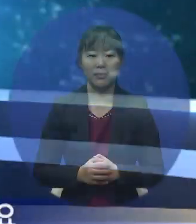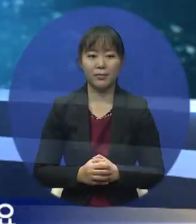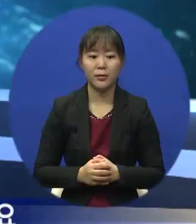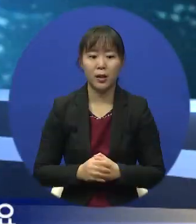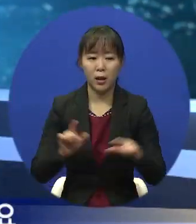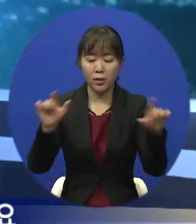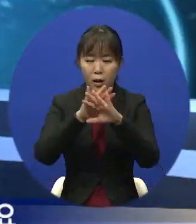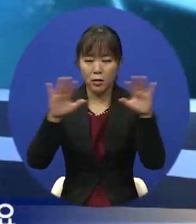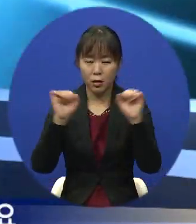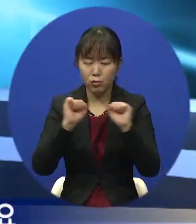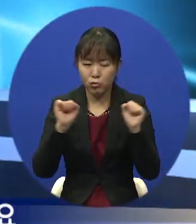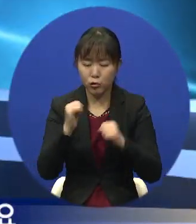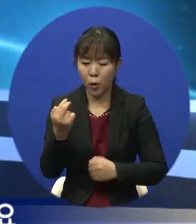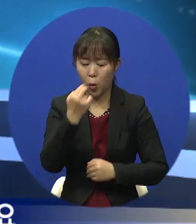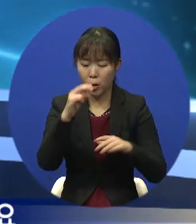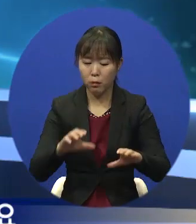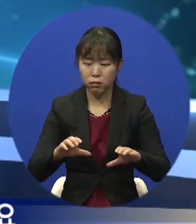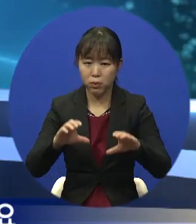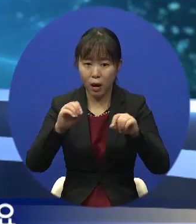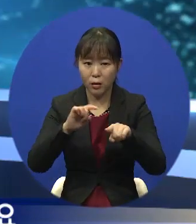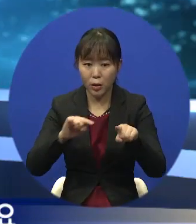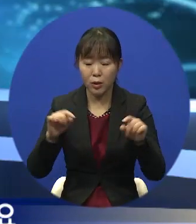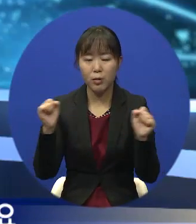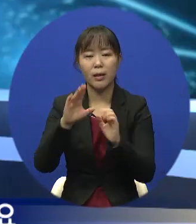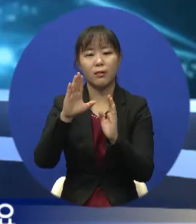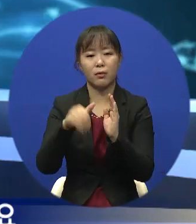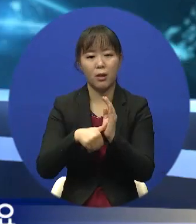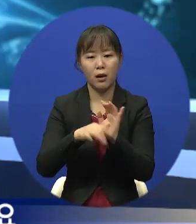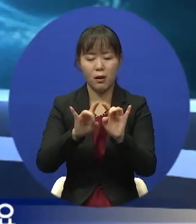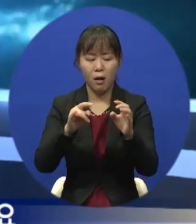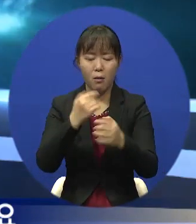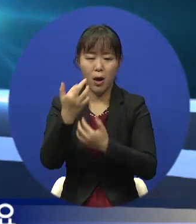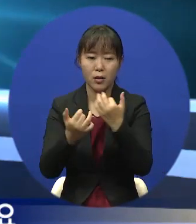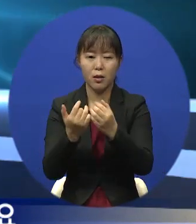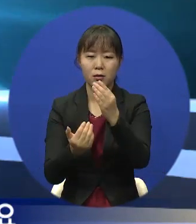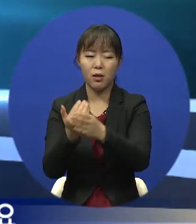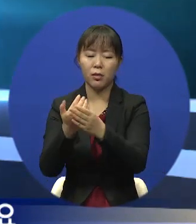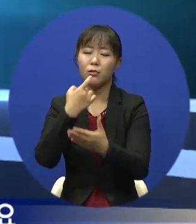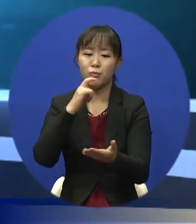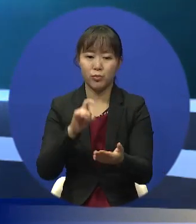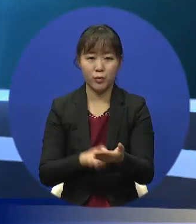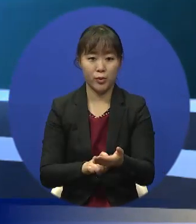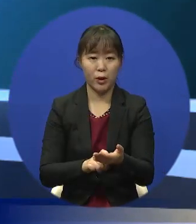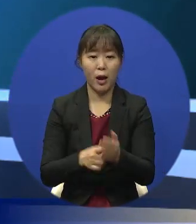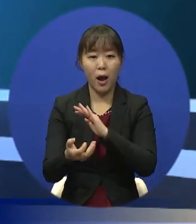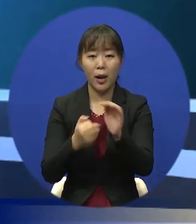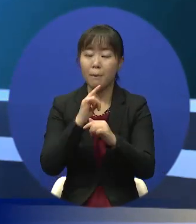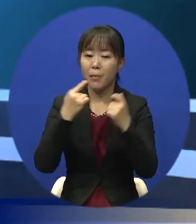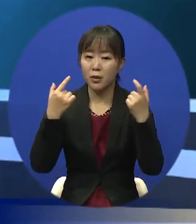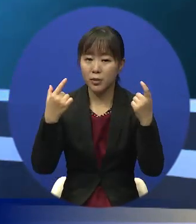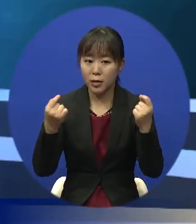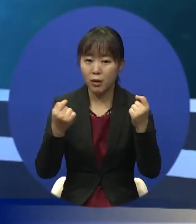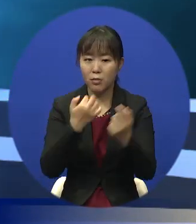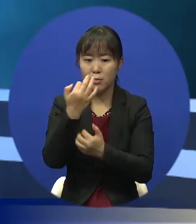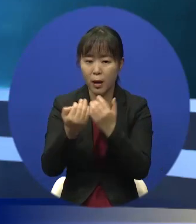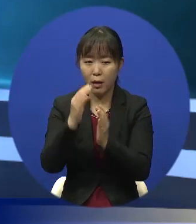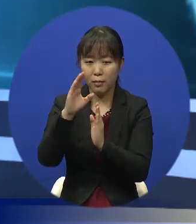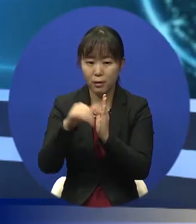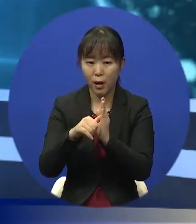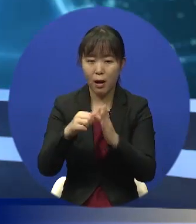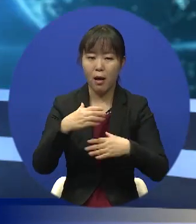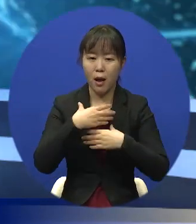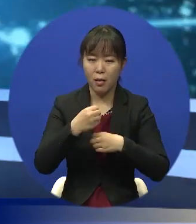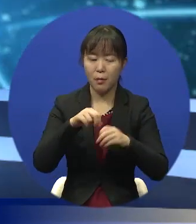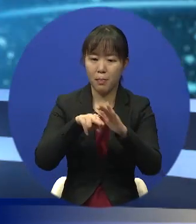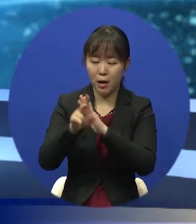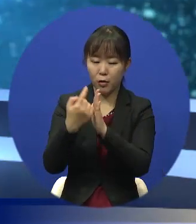날씨가 춥고 대기가 건조한 겨울철에는 각종 화재가 빈번하게 발생하는데요. 앞서 말씀드린 재난 시 안전하게